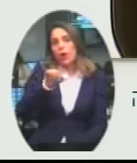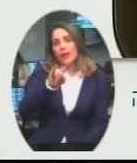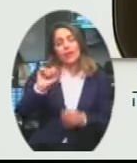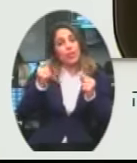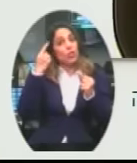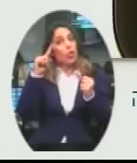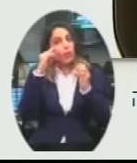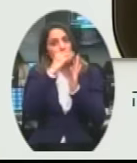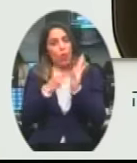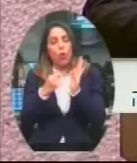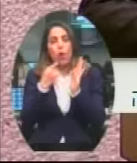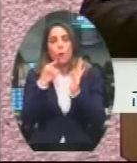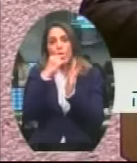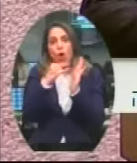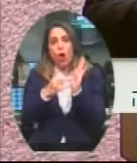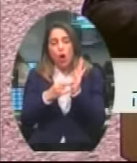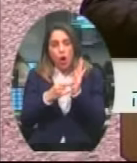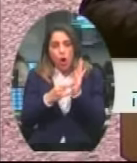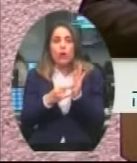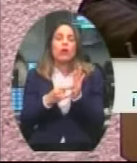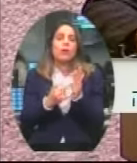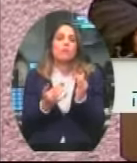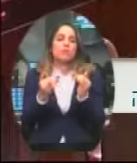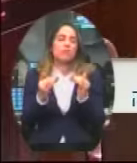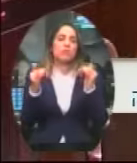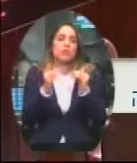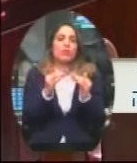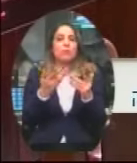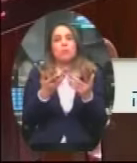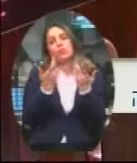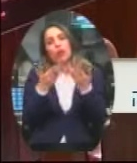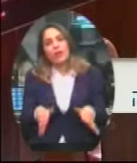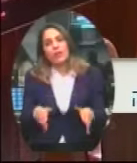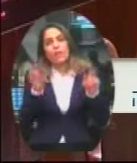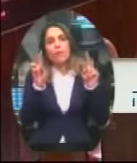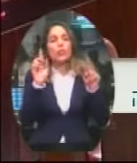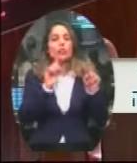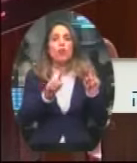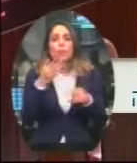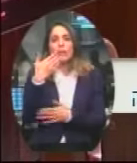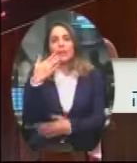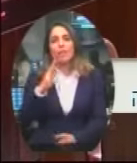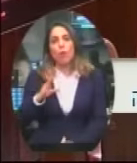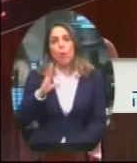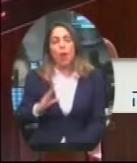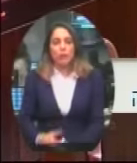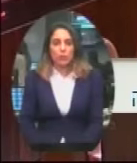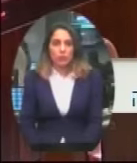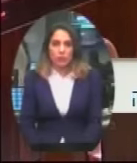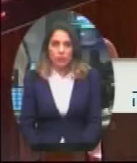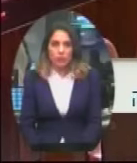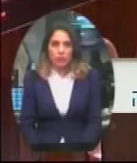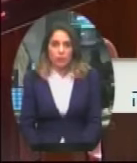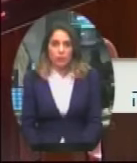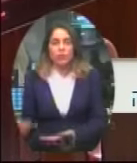כי החוק ממלא חלל ריק ומגדיר את שם המדינה פורמלית. הוא קם חבר כנסת ואמר, מי